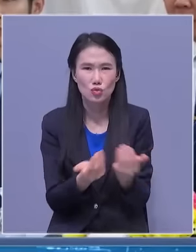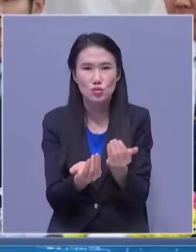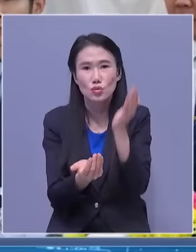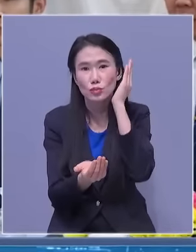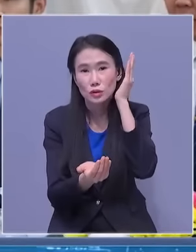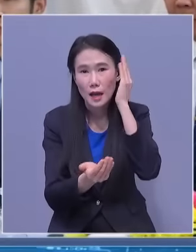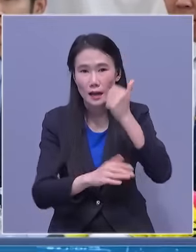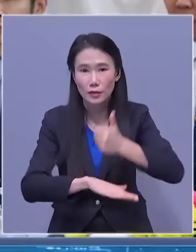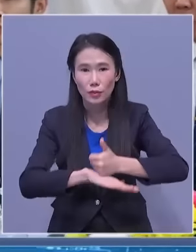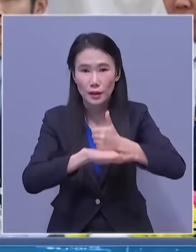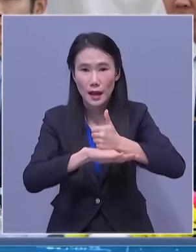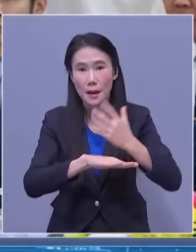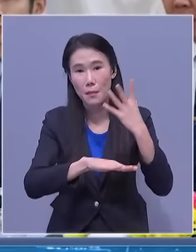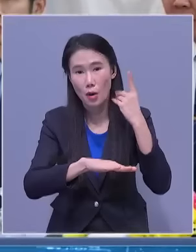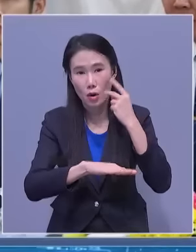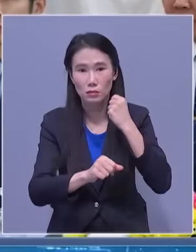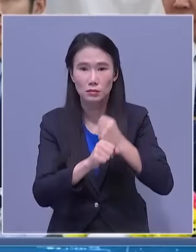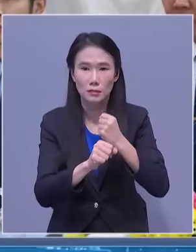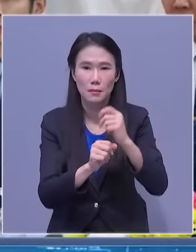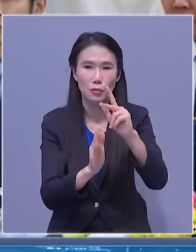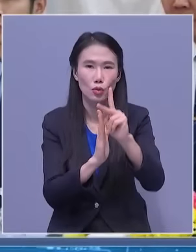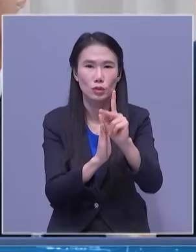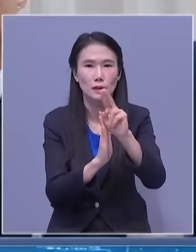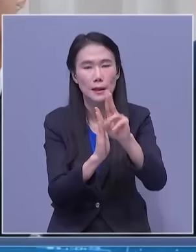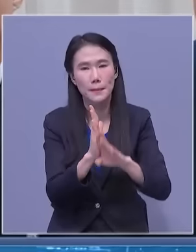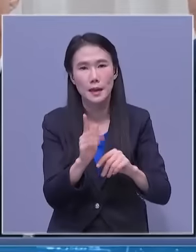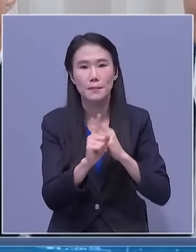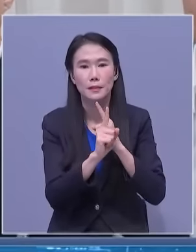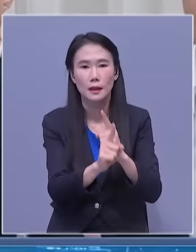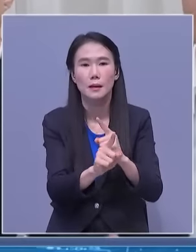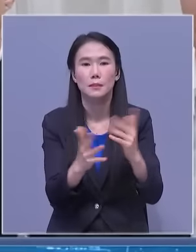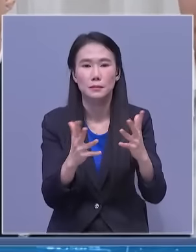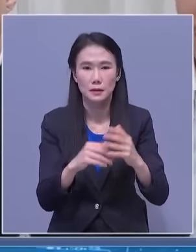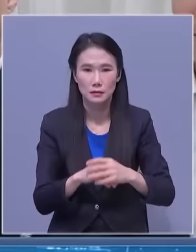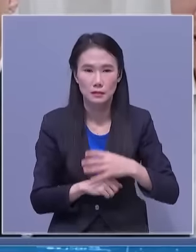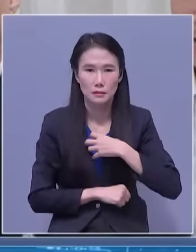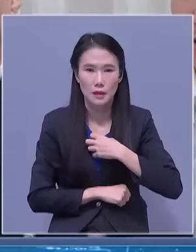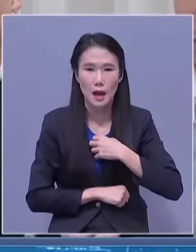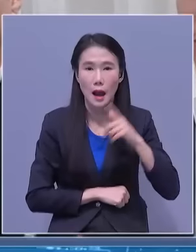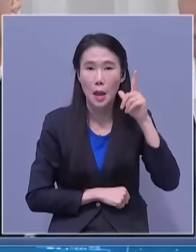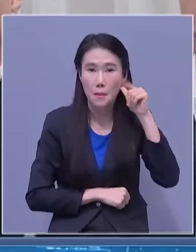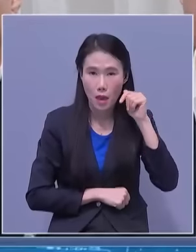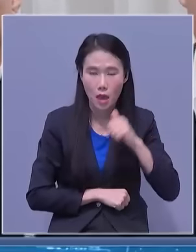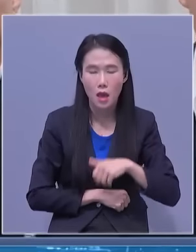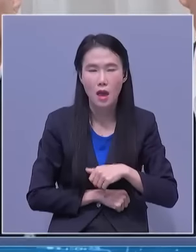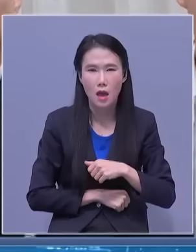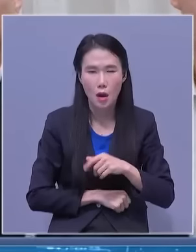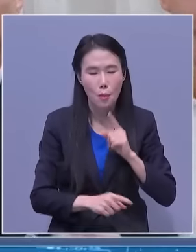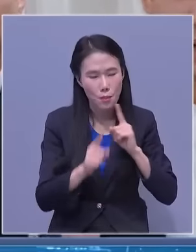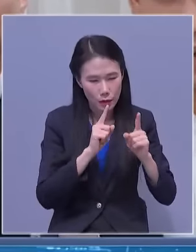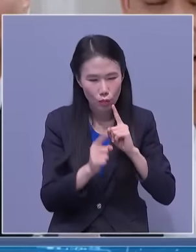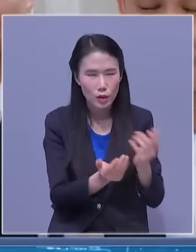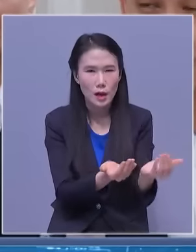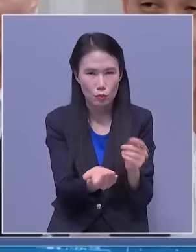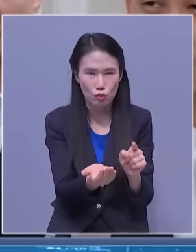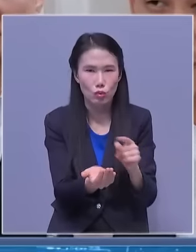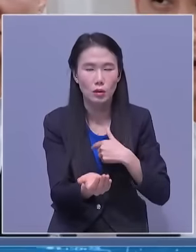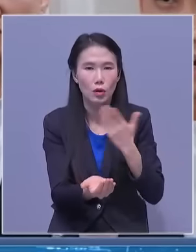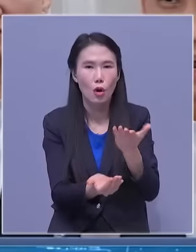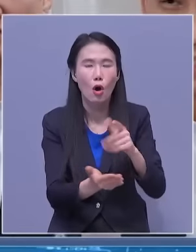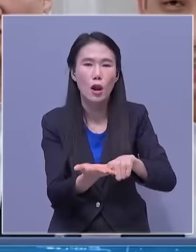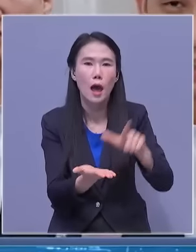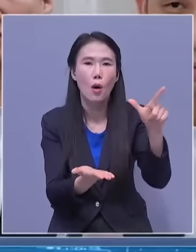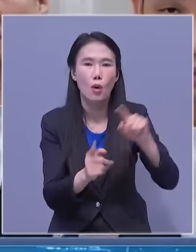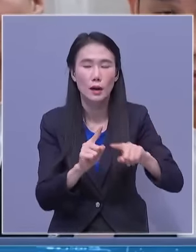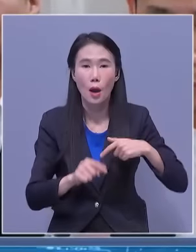เป็นอธิการบดีในสมัยนั้นไม่ทำตามกฎระเบียบจึงให้คุณปราณีไปเจรจาให้ลาออกโดยคุณปราณีจะรักษา